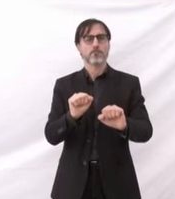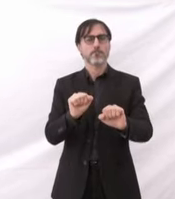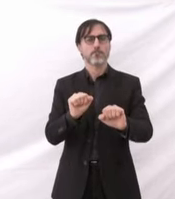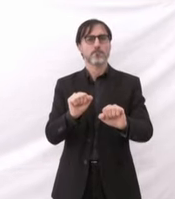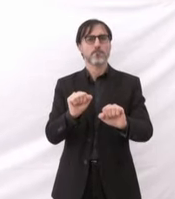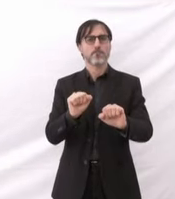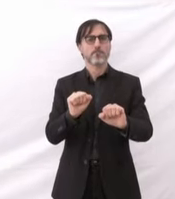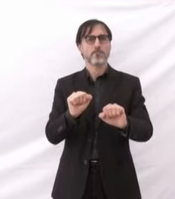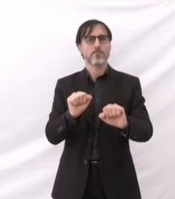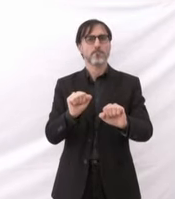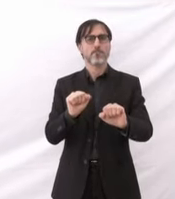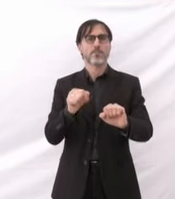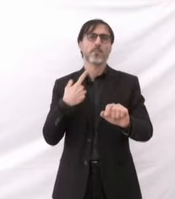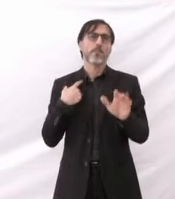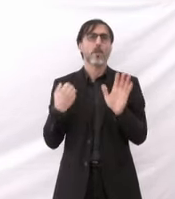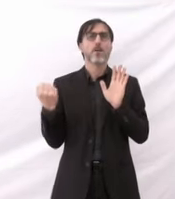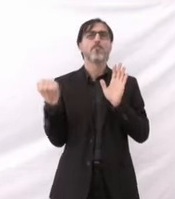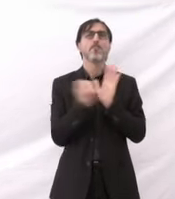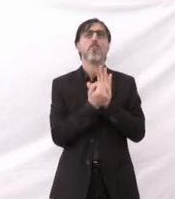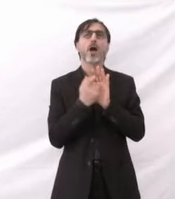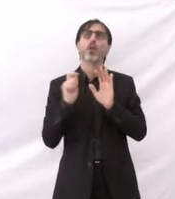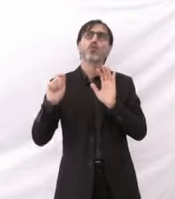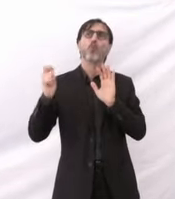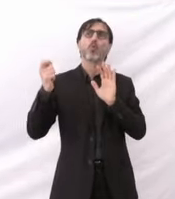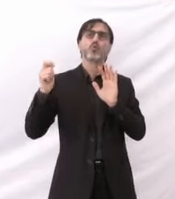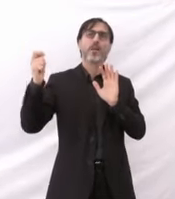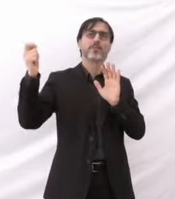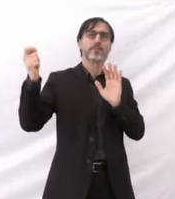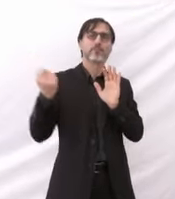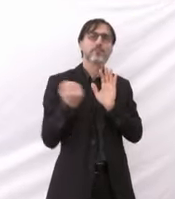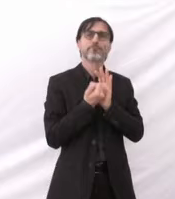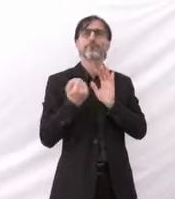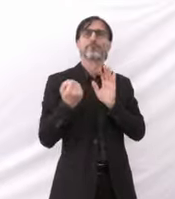Che ne ha fatto un marchio di successo?